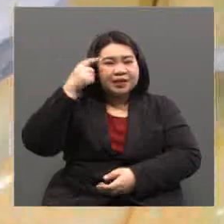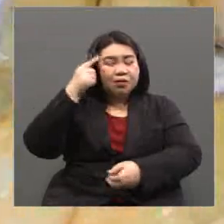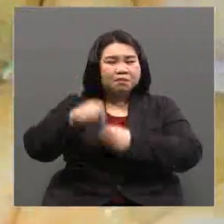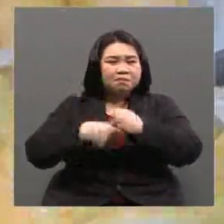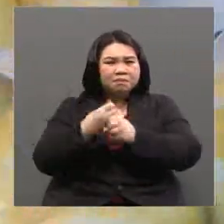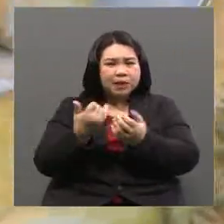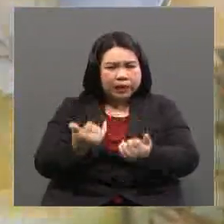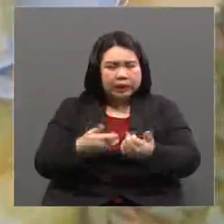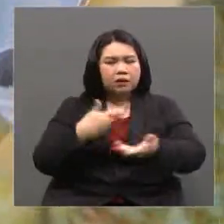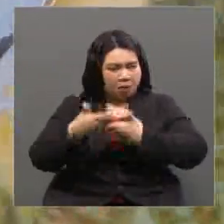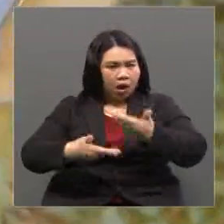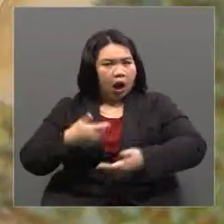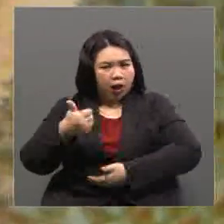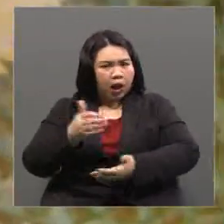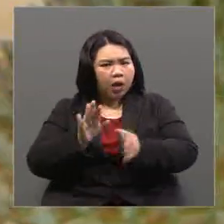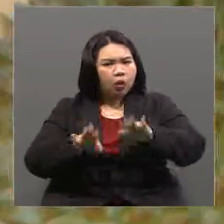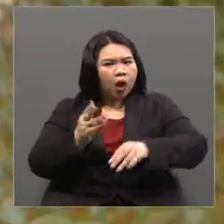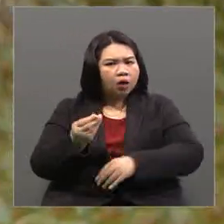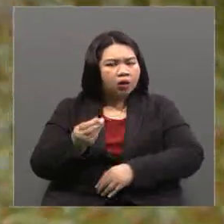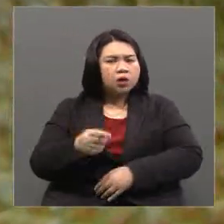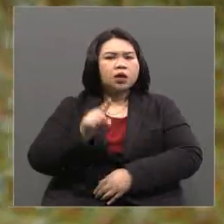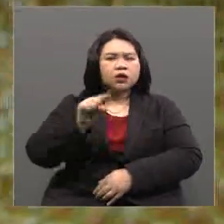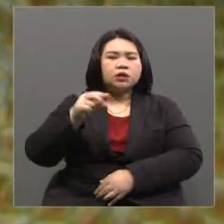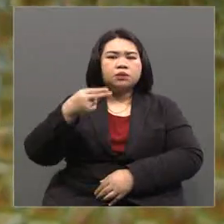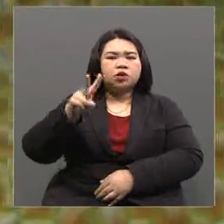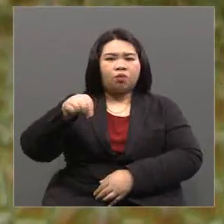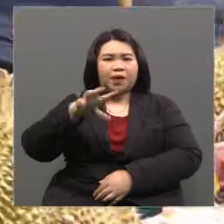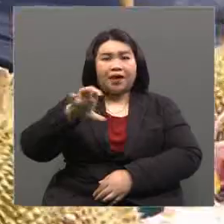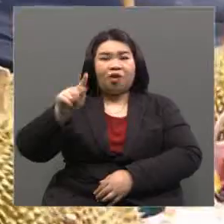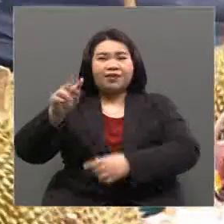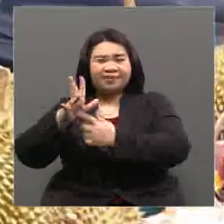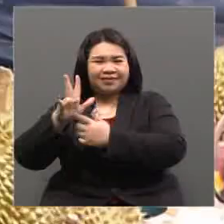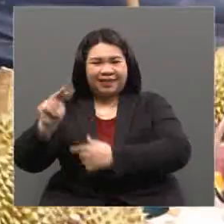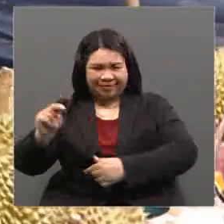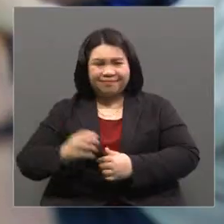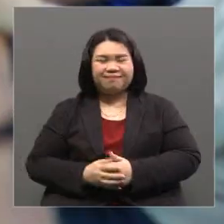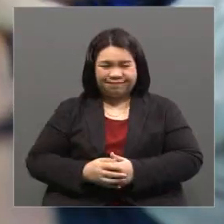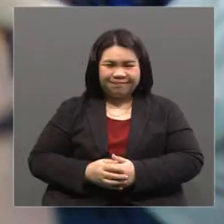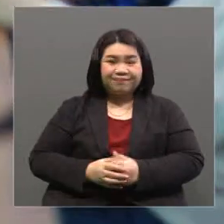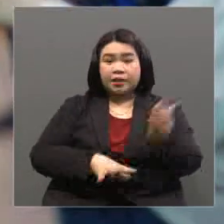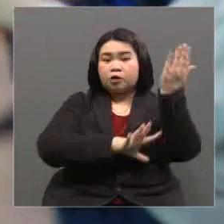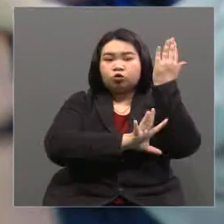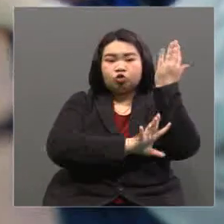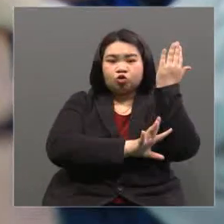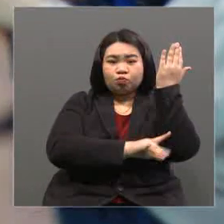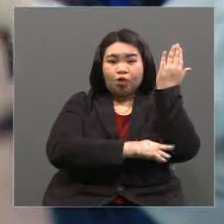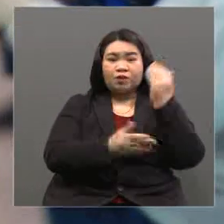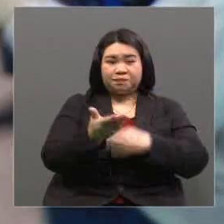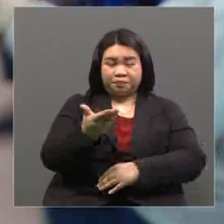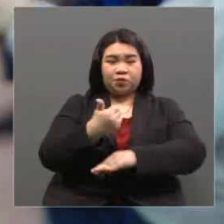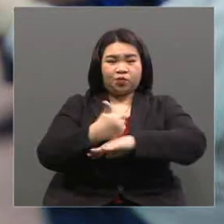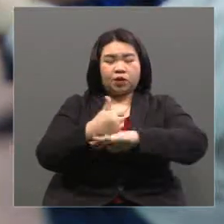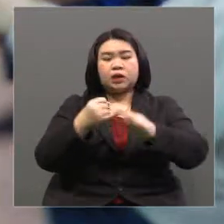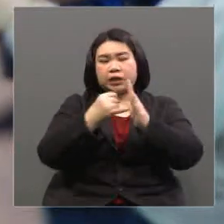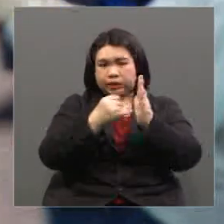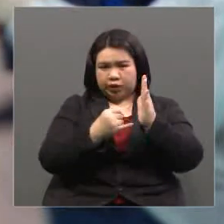ฮะจะมีผลผลิตออกสู่ตลาดเนี่ย 12,500บาทนะฮะส่วนที่จังหวัดชุมพรนะคะนายวิสาคุณศิริรัตน์